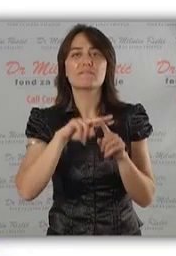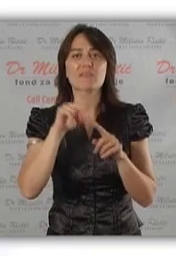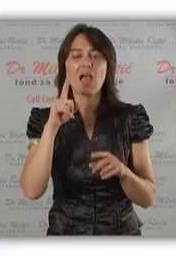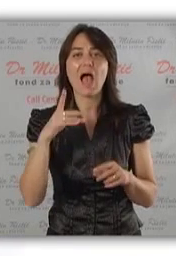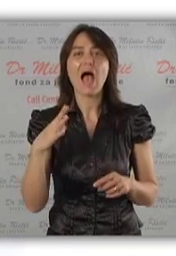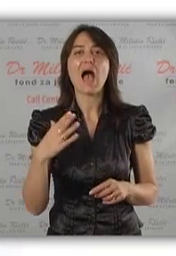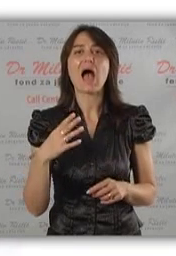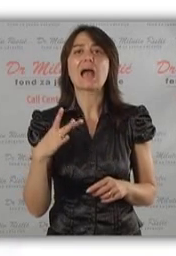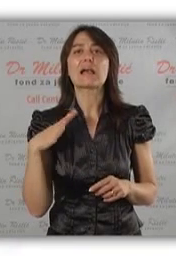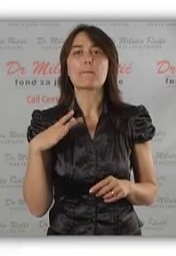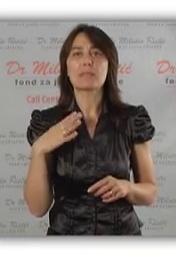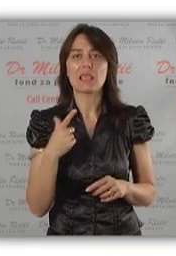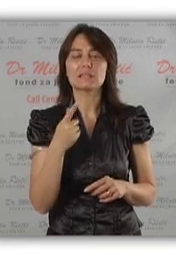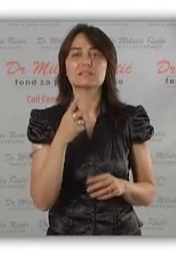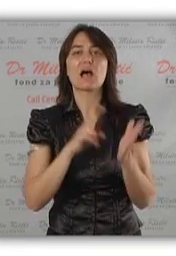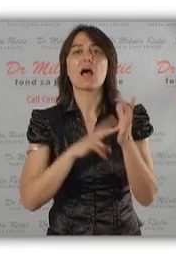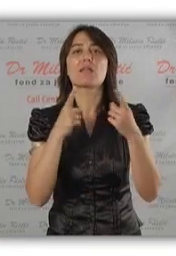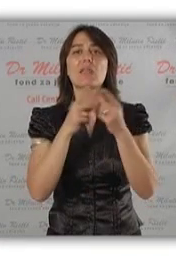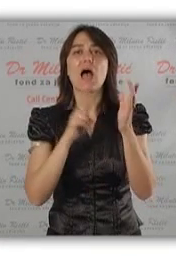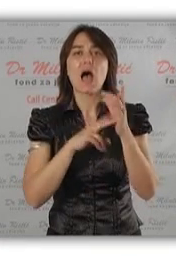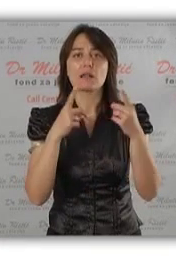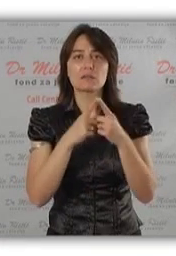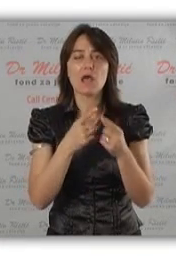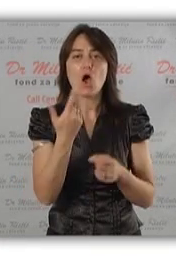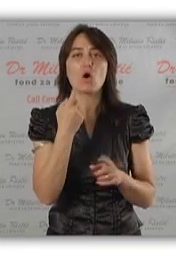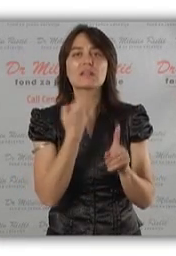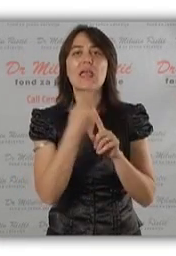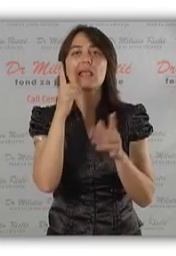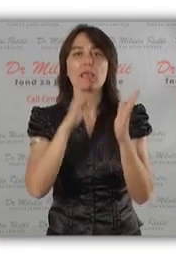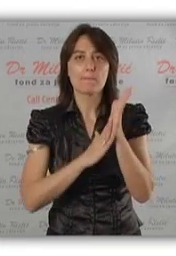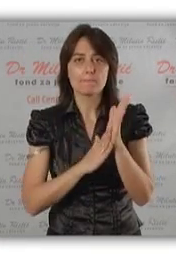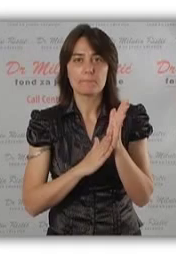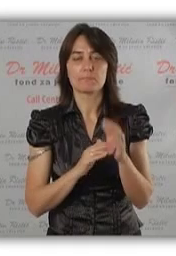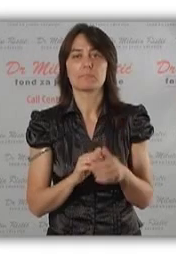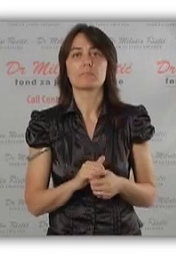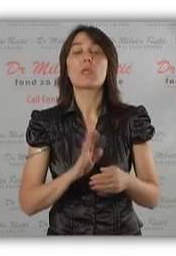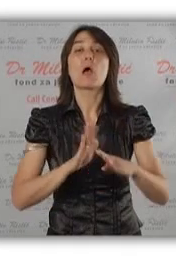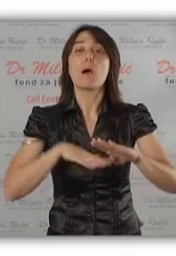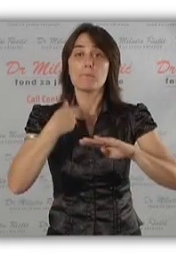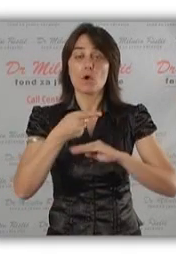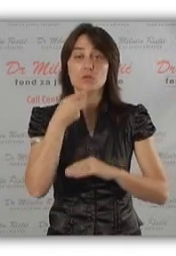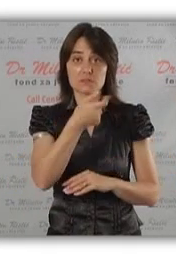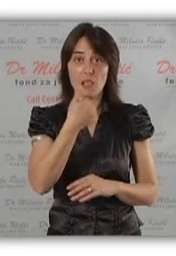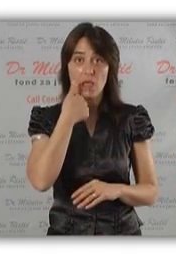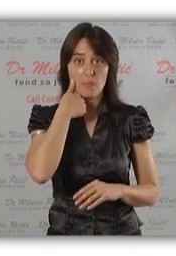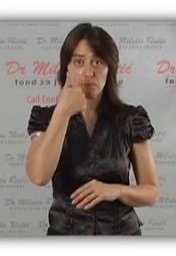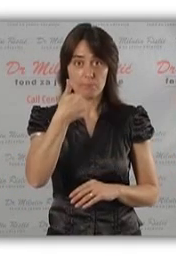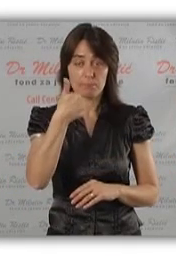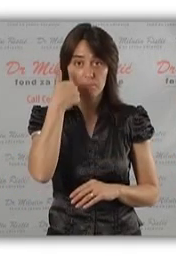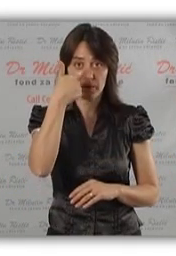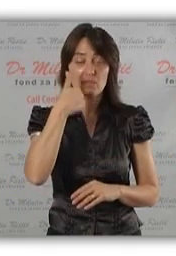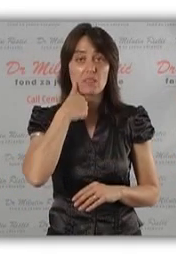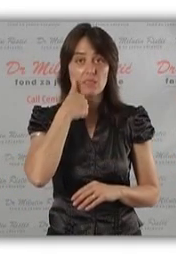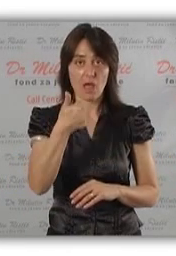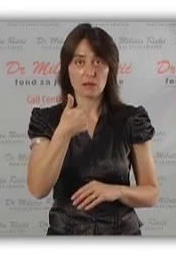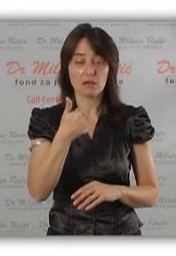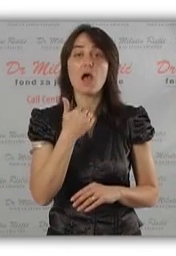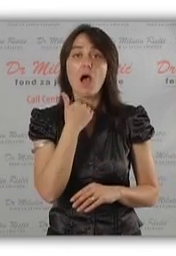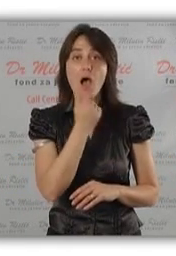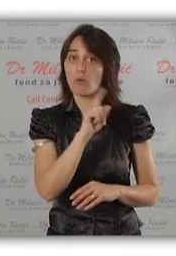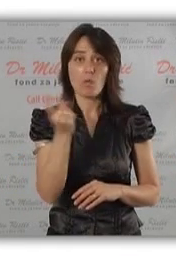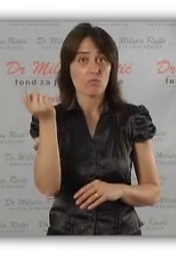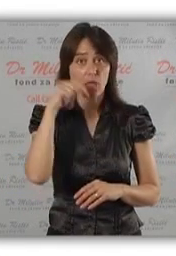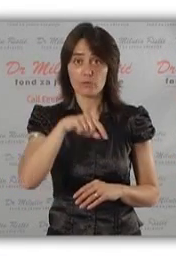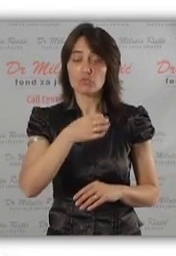od žalefije, čaj od kamilice, čaj od nane, čaj od kima. Nakon tog prvog